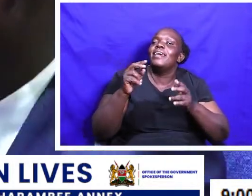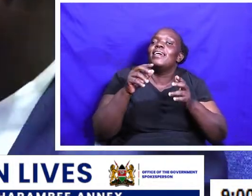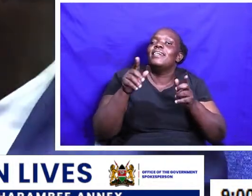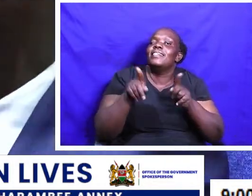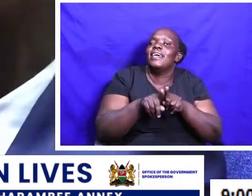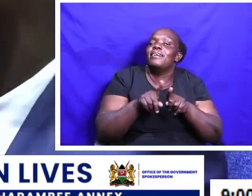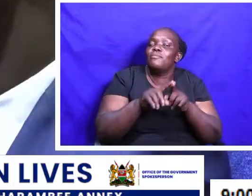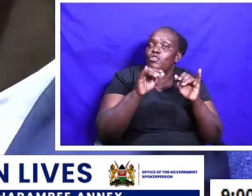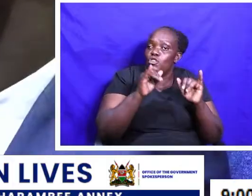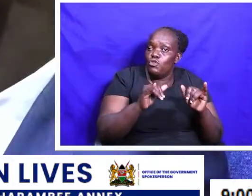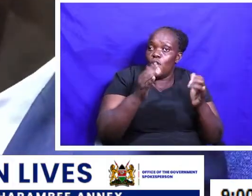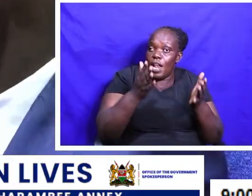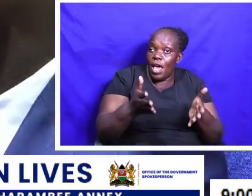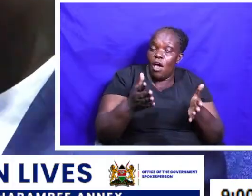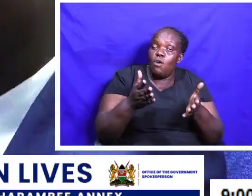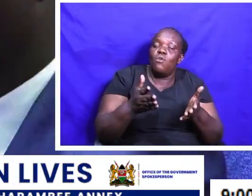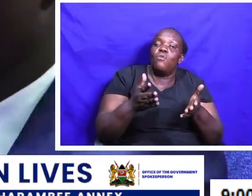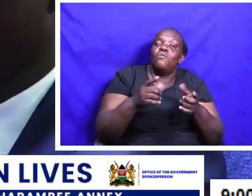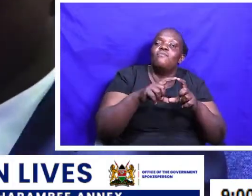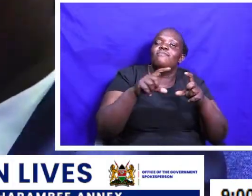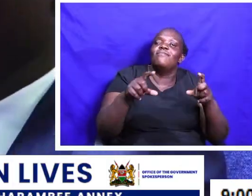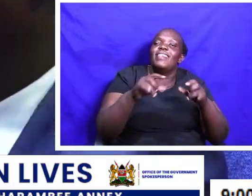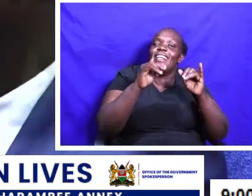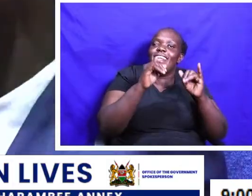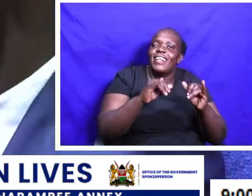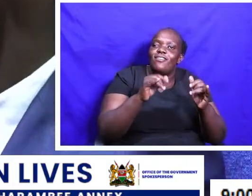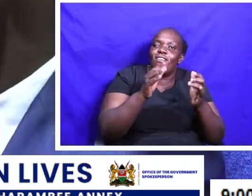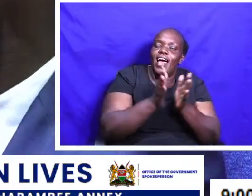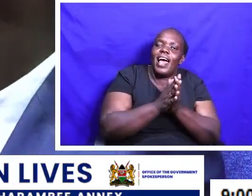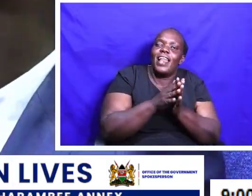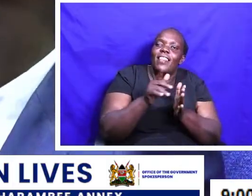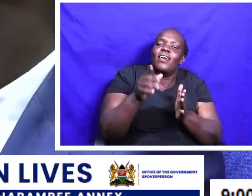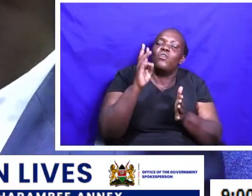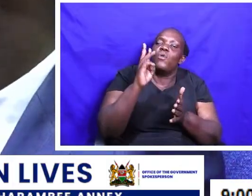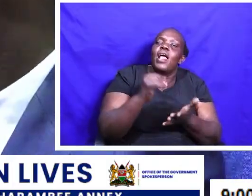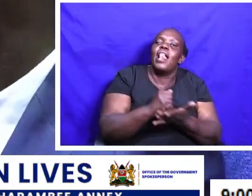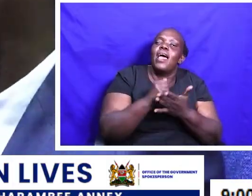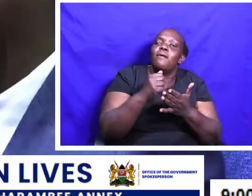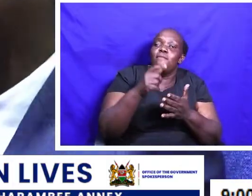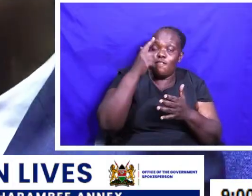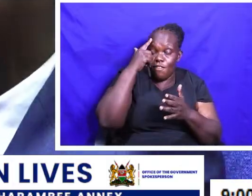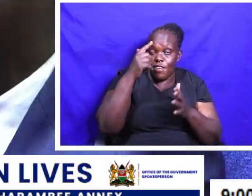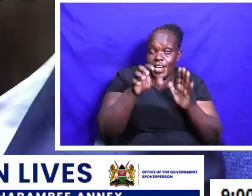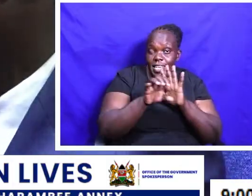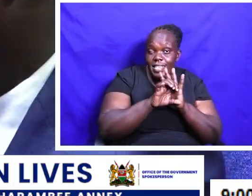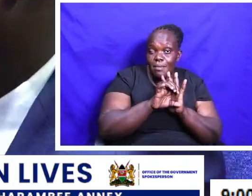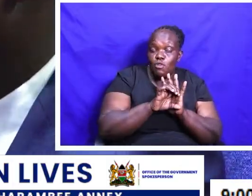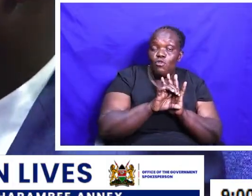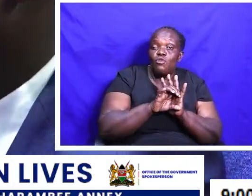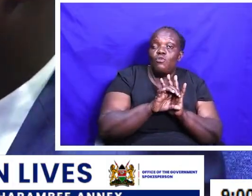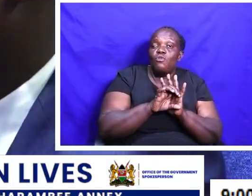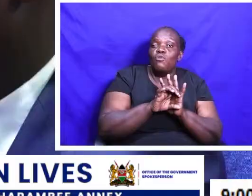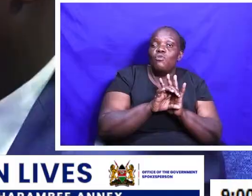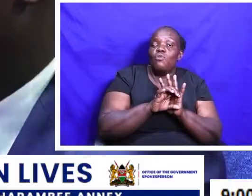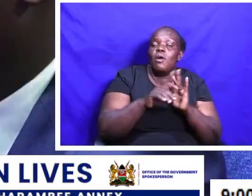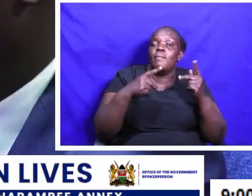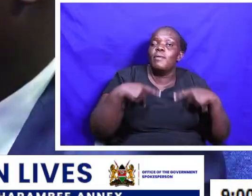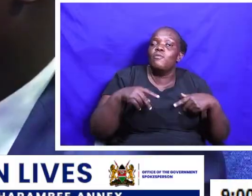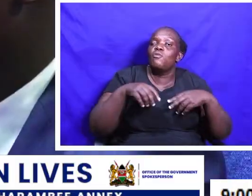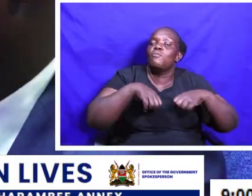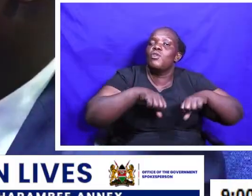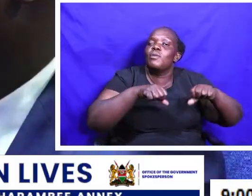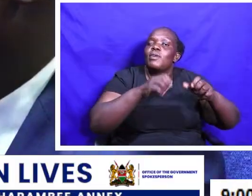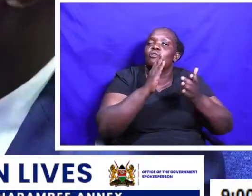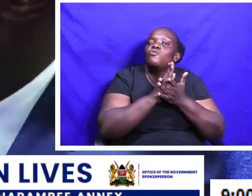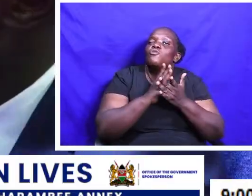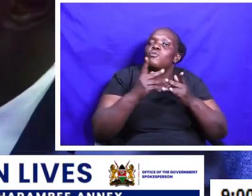Nissan KDW mpya kabisa. Okay. Latest number plate. Na hiyo itawasaidia, for example utapata sisi kama watu wa